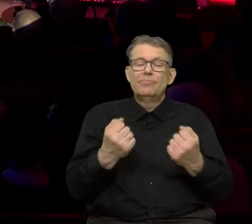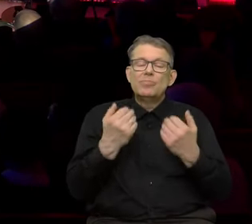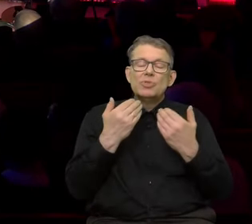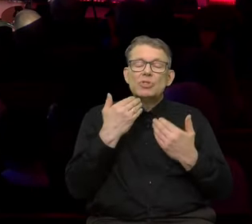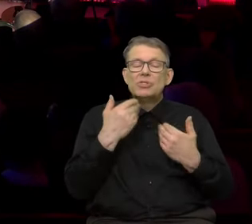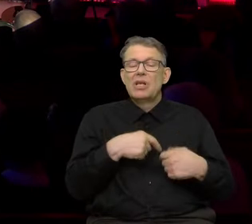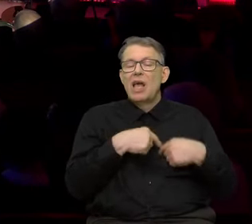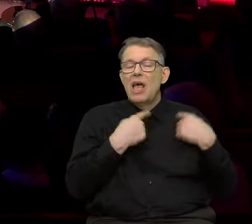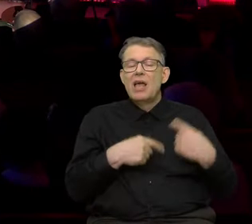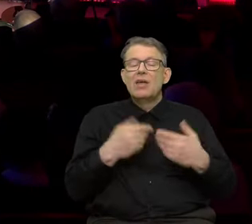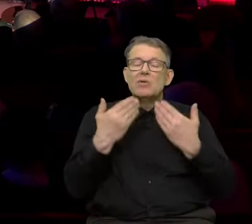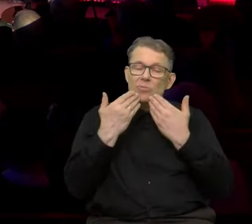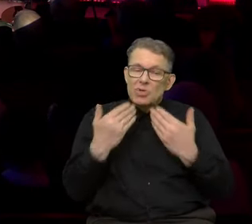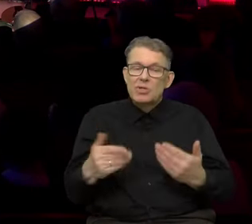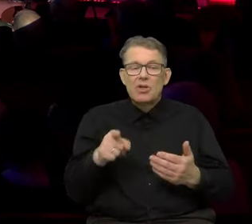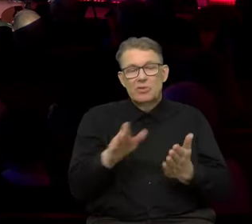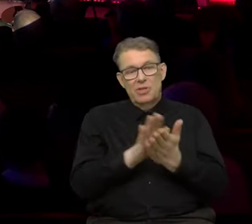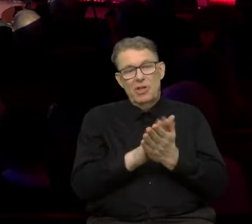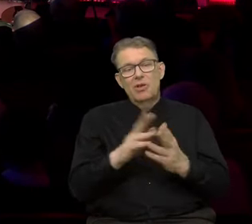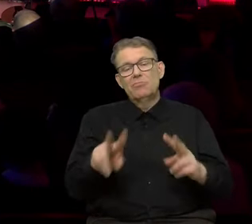w najbliższym czasie.